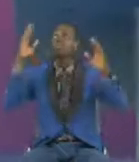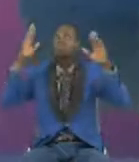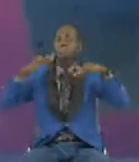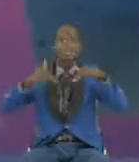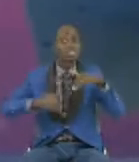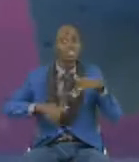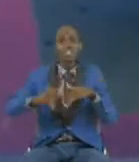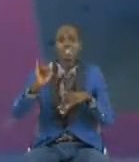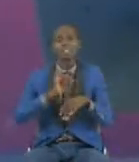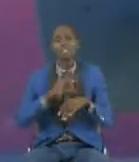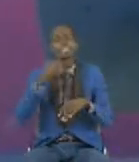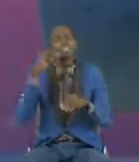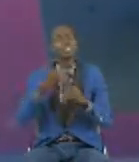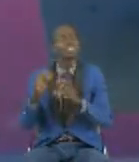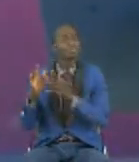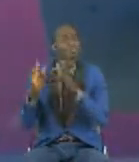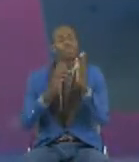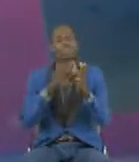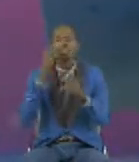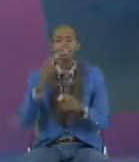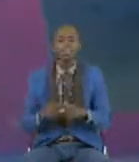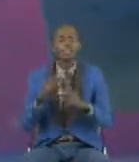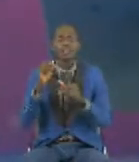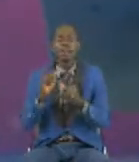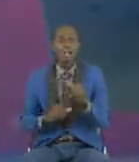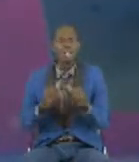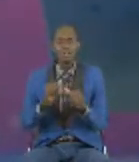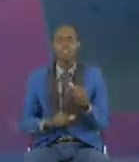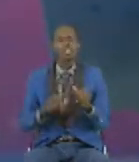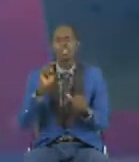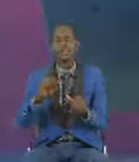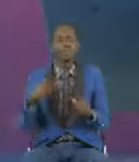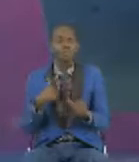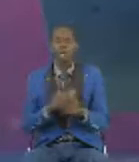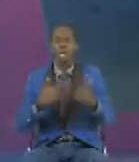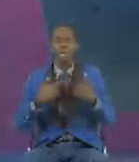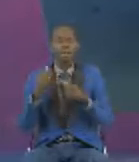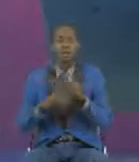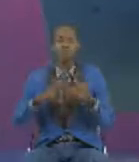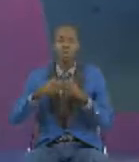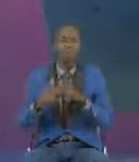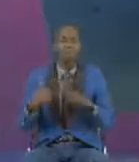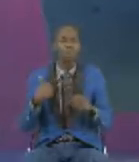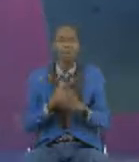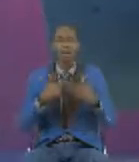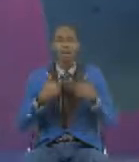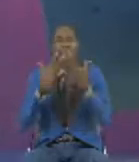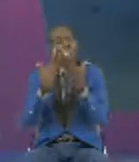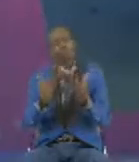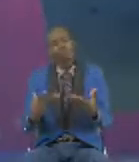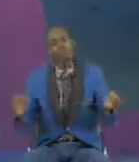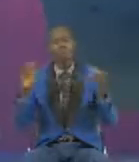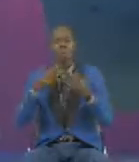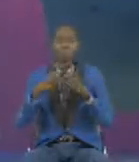dit, au nom de Jésus, s'il y a un besoin ici, s'il y a un problème ici, règle les problèmes.